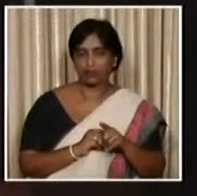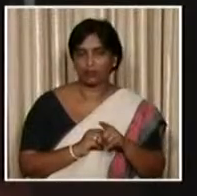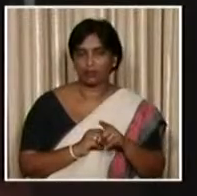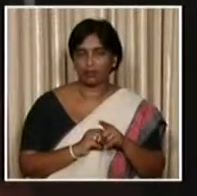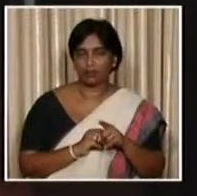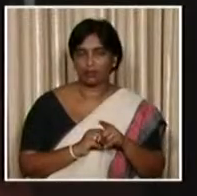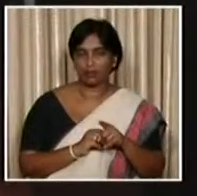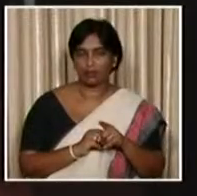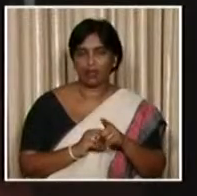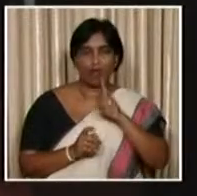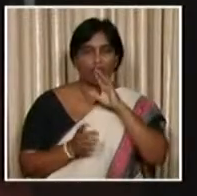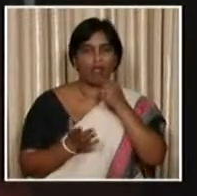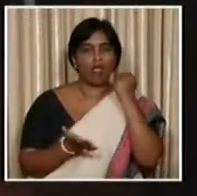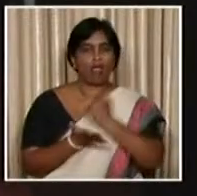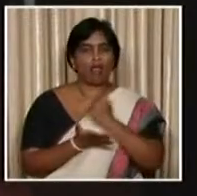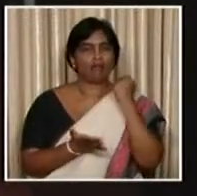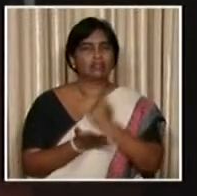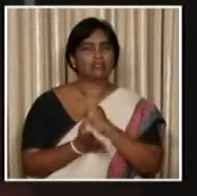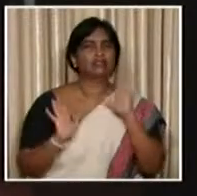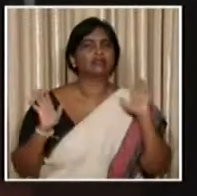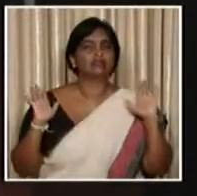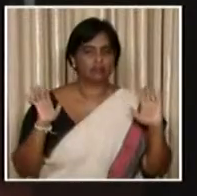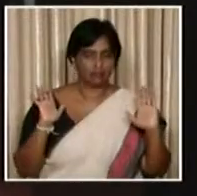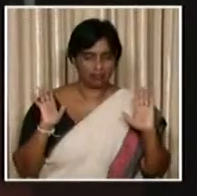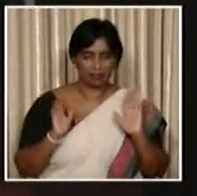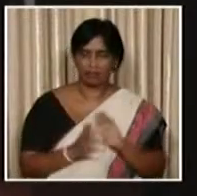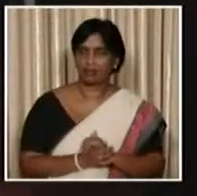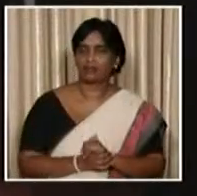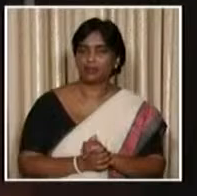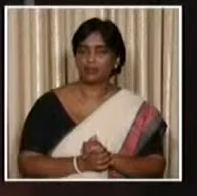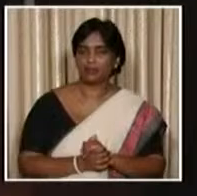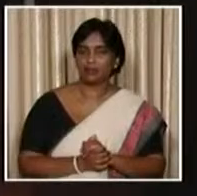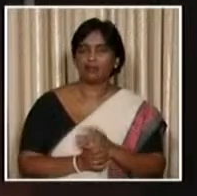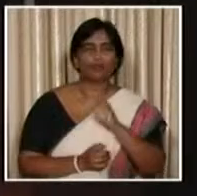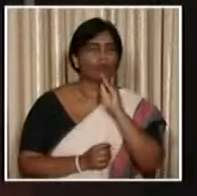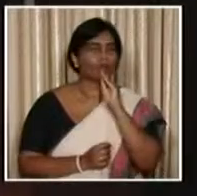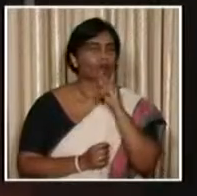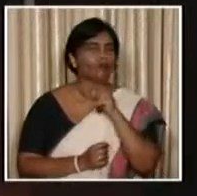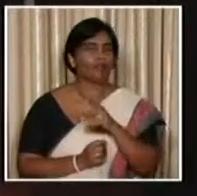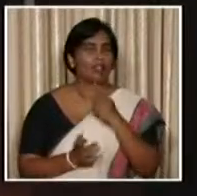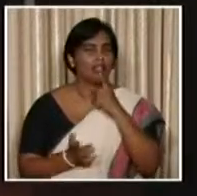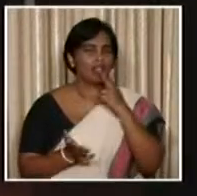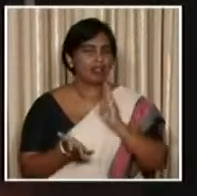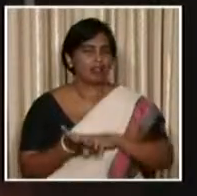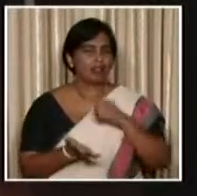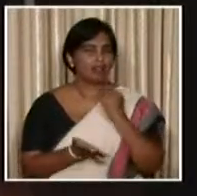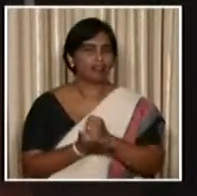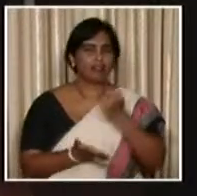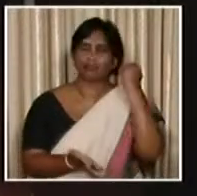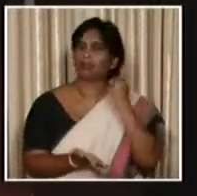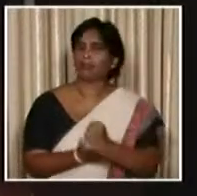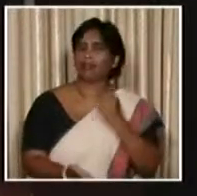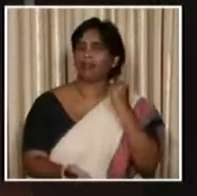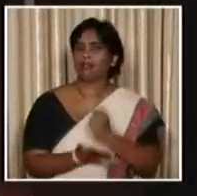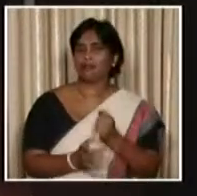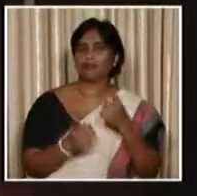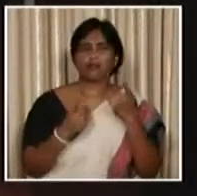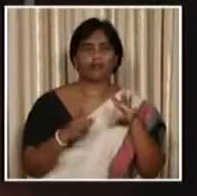රබර් ස්ටැම්පින් බොඩි කියලා පාර්ලිමේන්ටරි කවුන්සිල් එක. ඒ කියන්නේ නිකන් මේ තැපැල් කන්තෝරුවක අර සීල් එක ගහලා